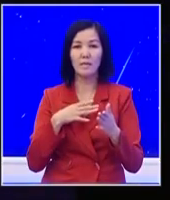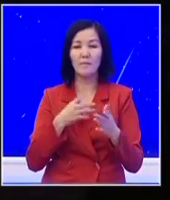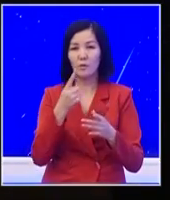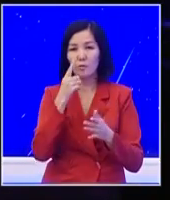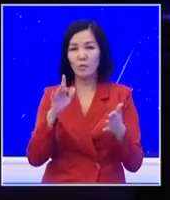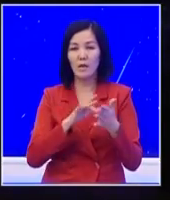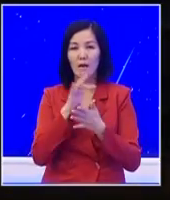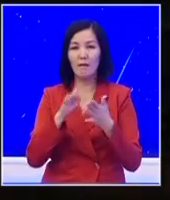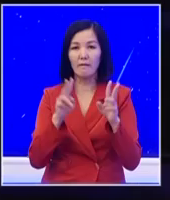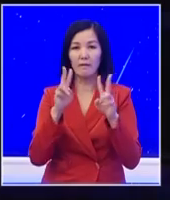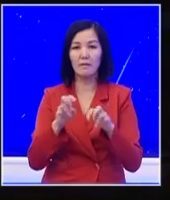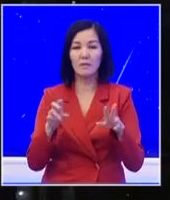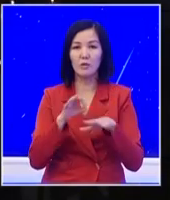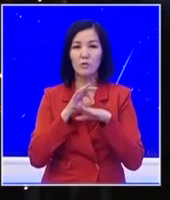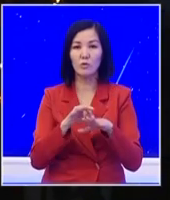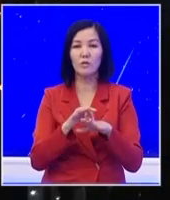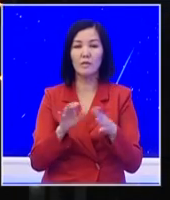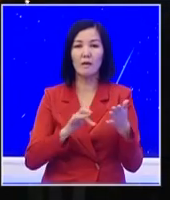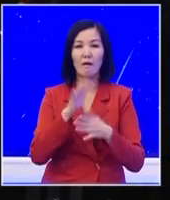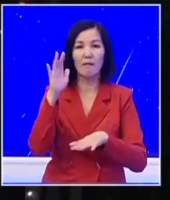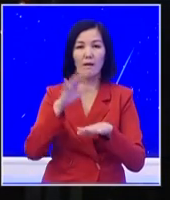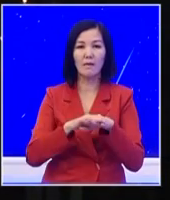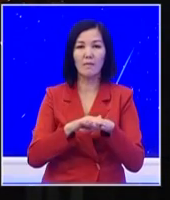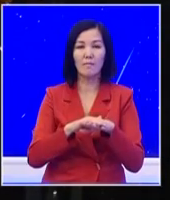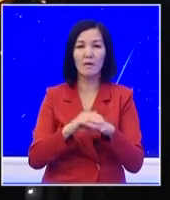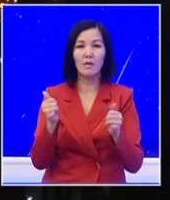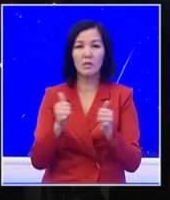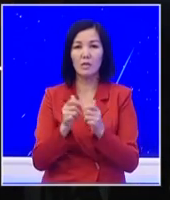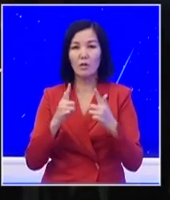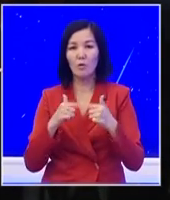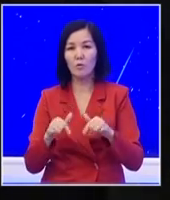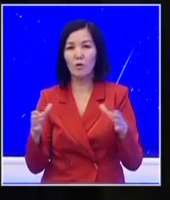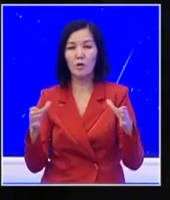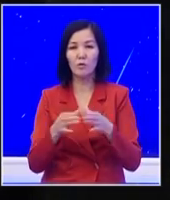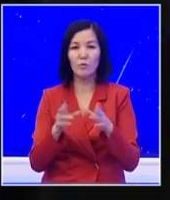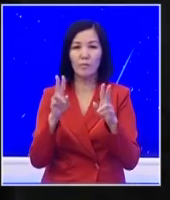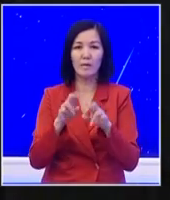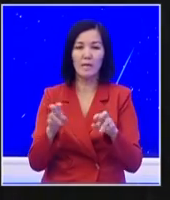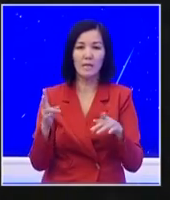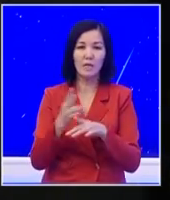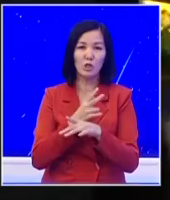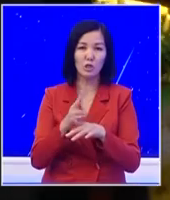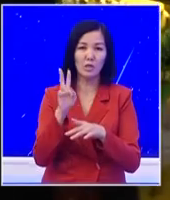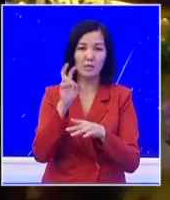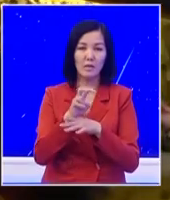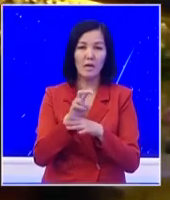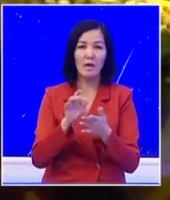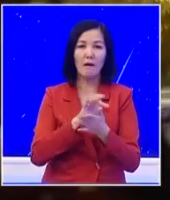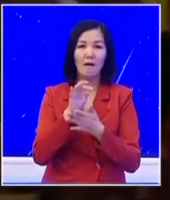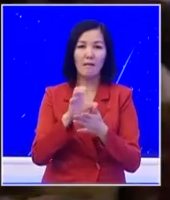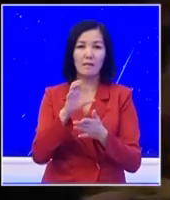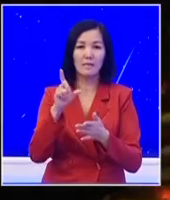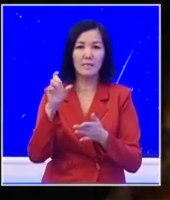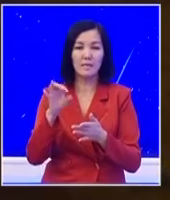қатар жуырда шаһарда тексеріс жүргізілді. Қала әкімі жанынан құрылған мониторингтік топ түнгі рейдке шықты. Қалалық